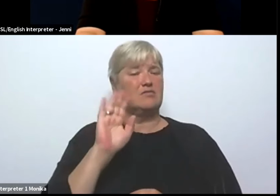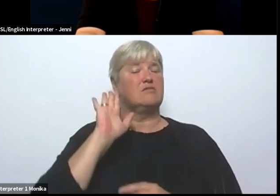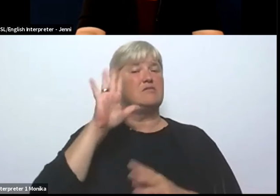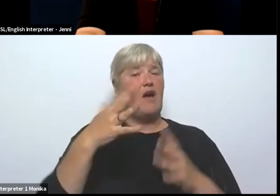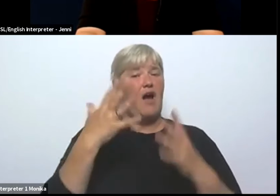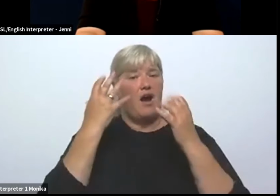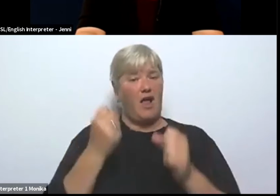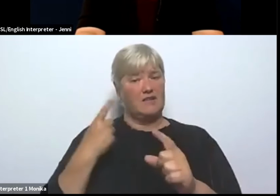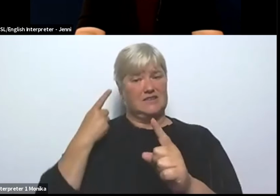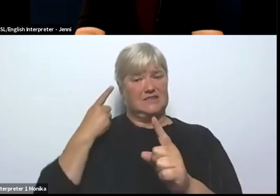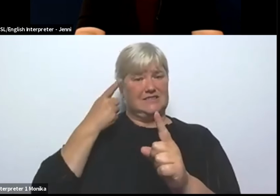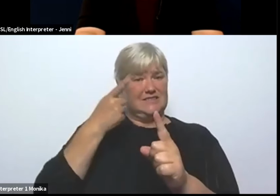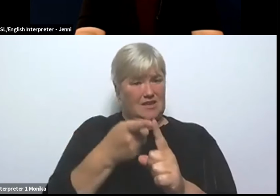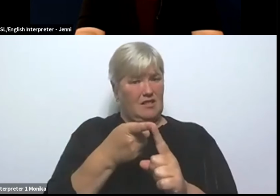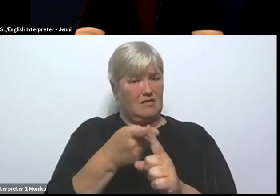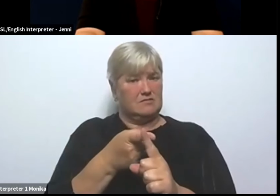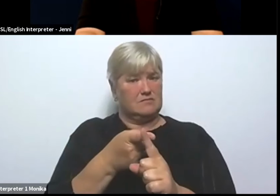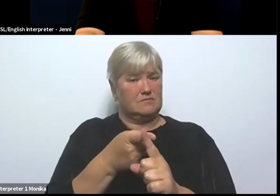gebracht. Und